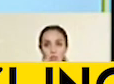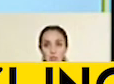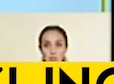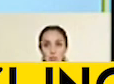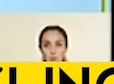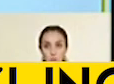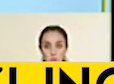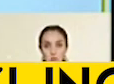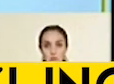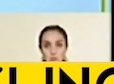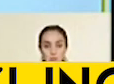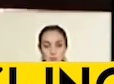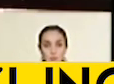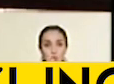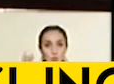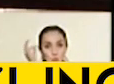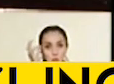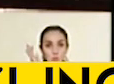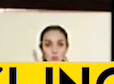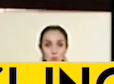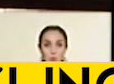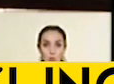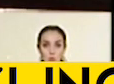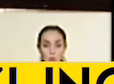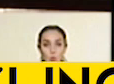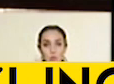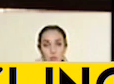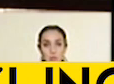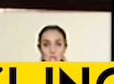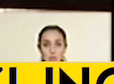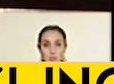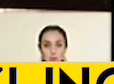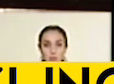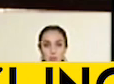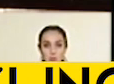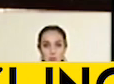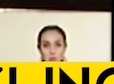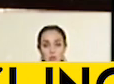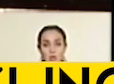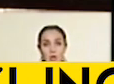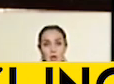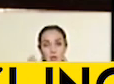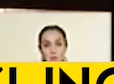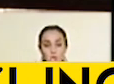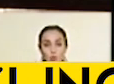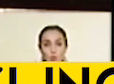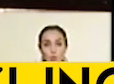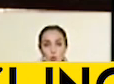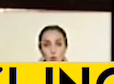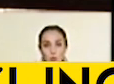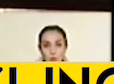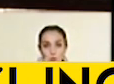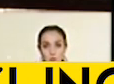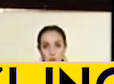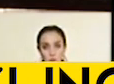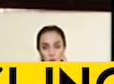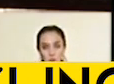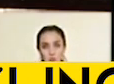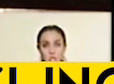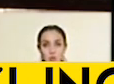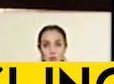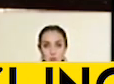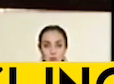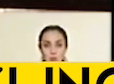topishi. Yodingizda bo'lsa, o'tgan darsimizda biz qadimgi Yunonistonda,